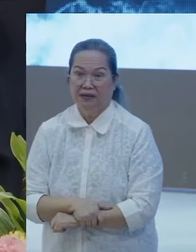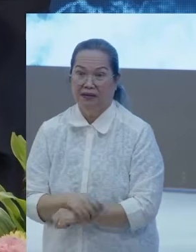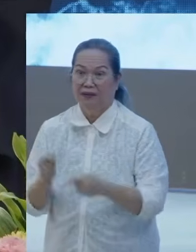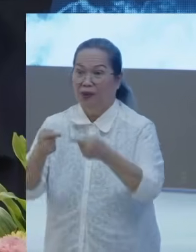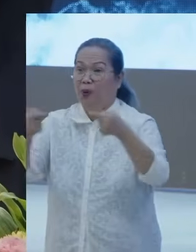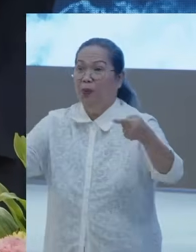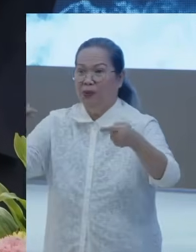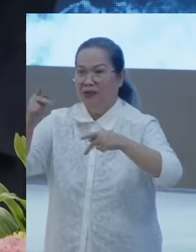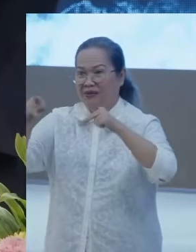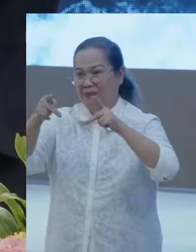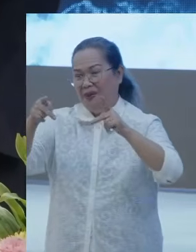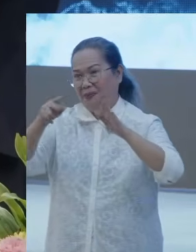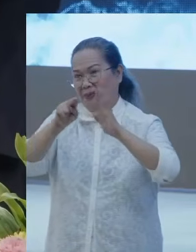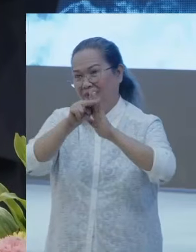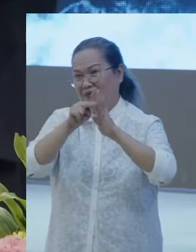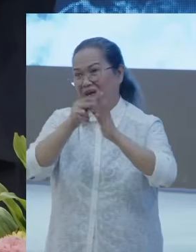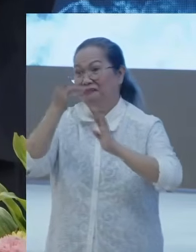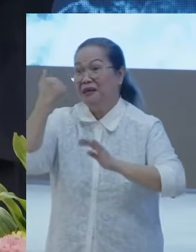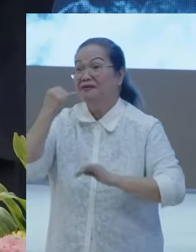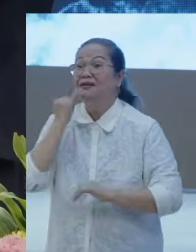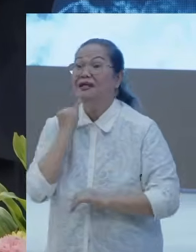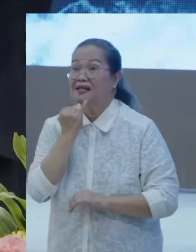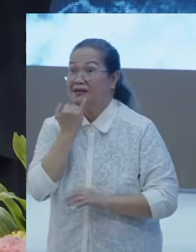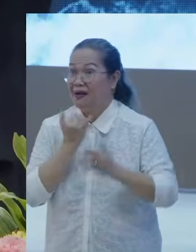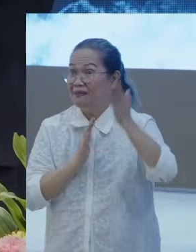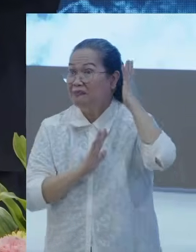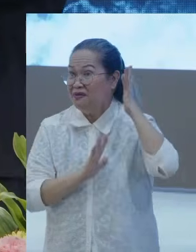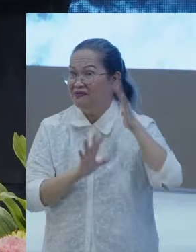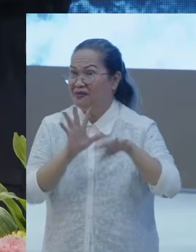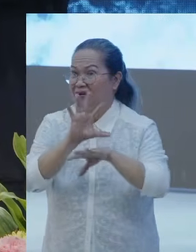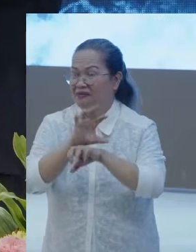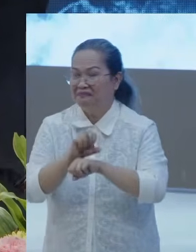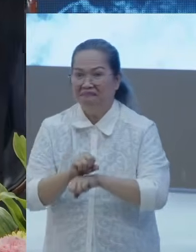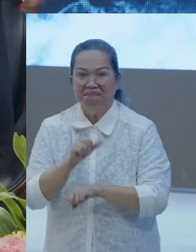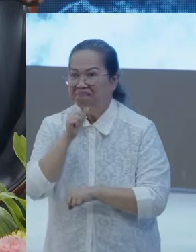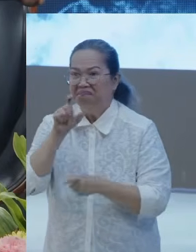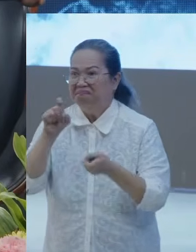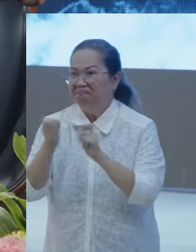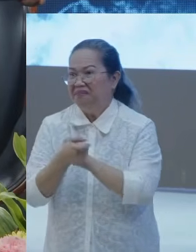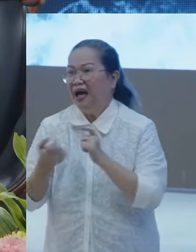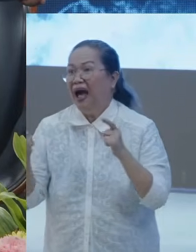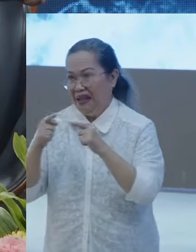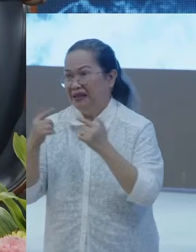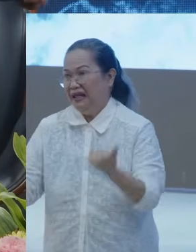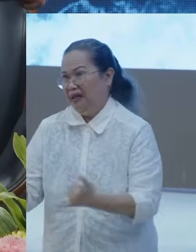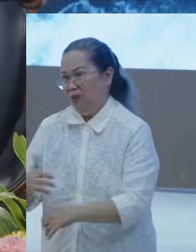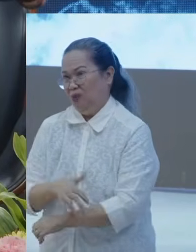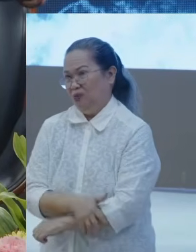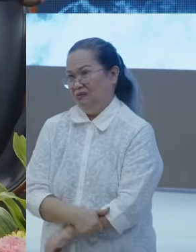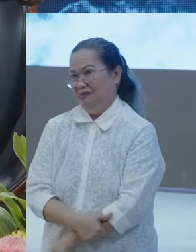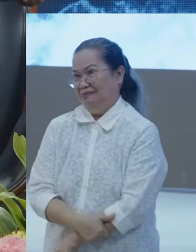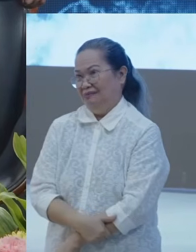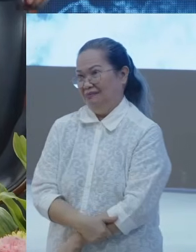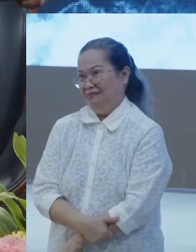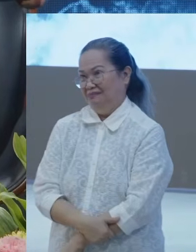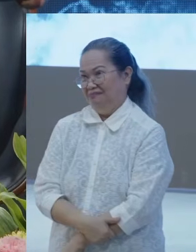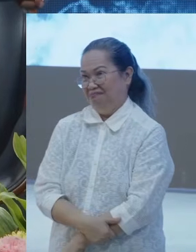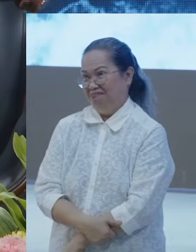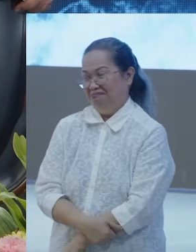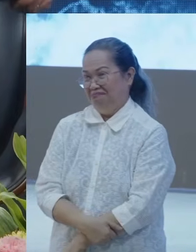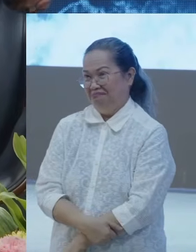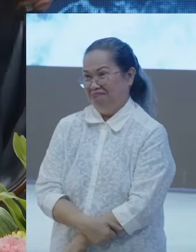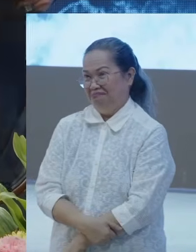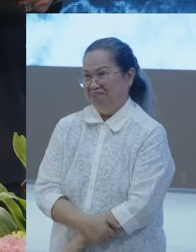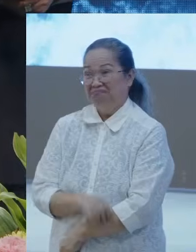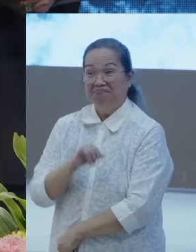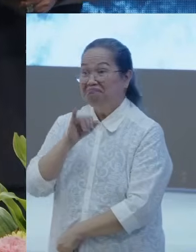Kasi gano'n ang ugali ng Israel noon. At hindi nagbago, ganun pa rin ang ugali ng Israel noong panahon ni Jesus. At